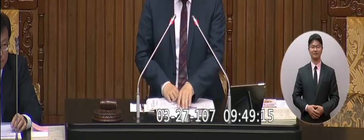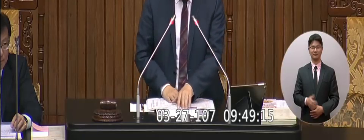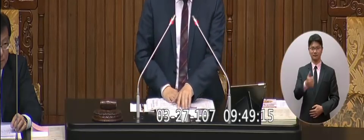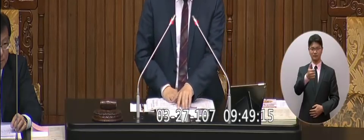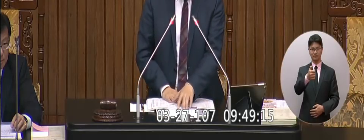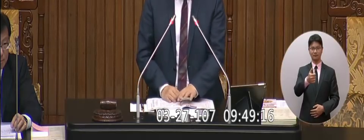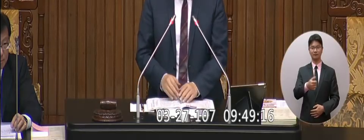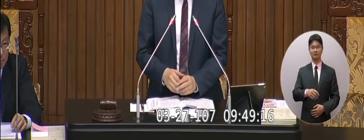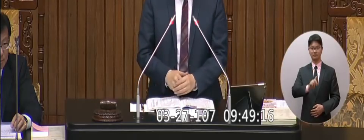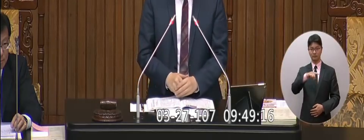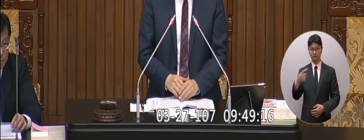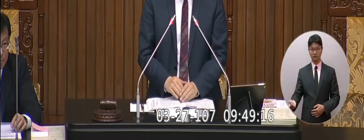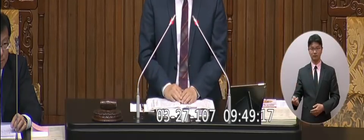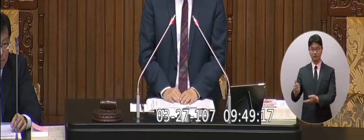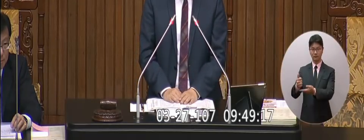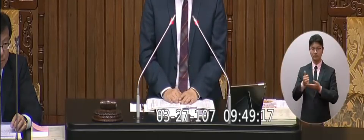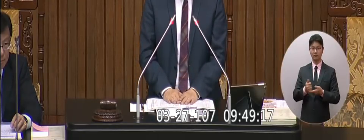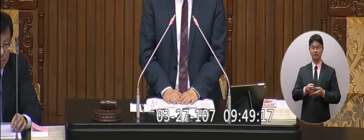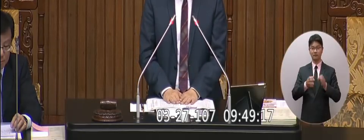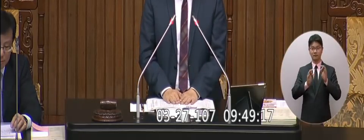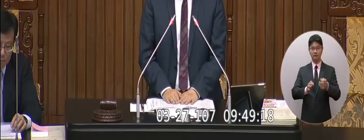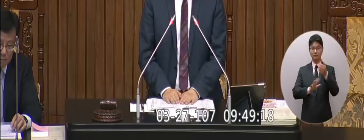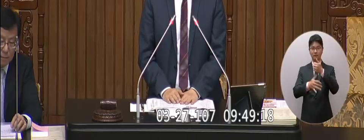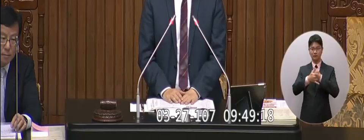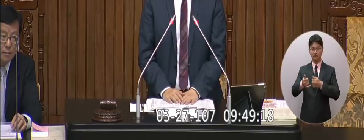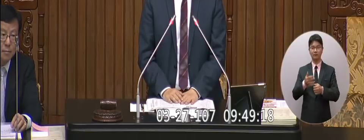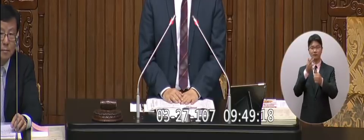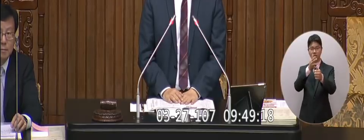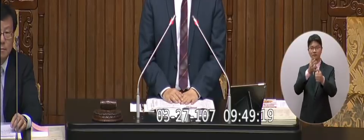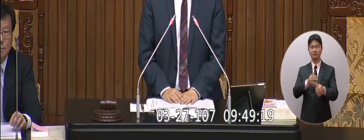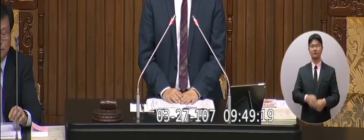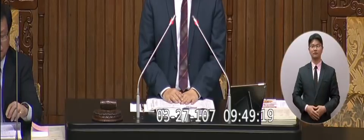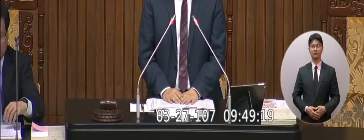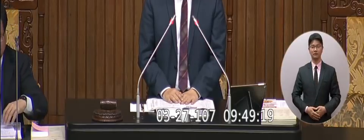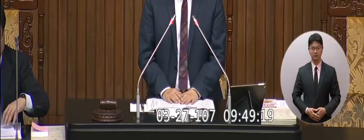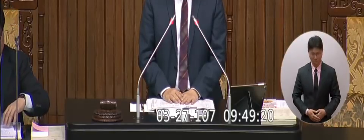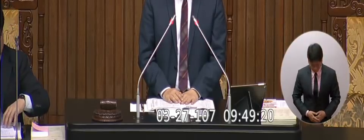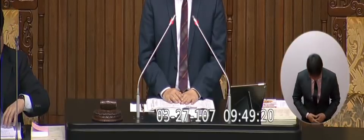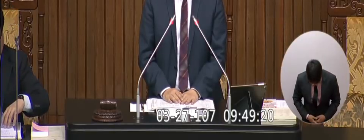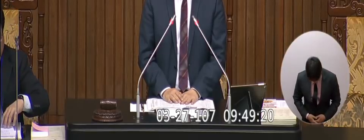谢谢。接着请费鸿泰委员质询。